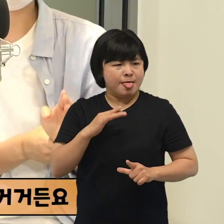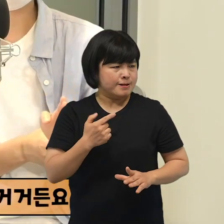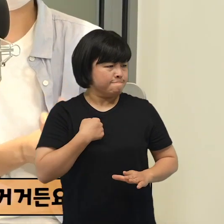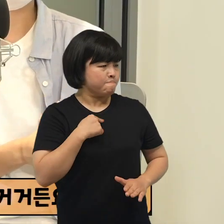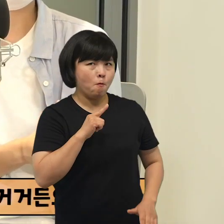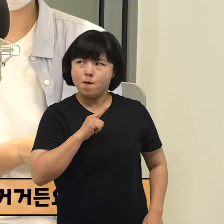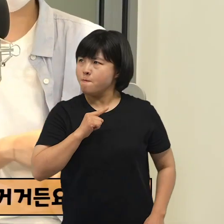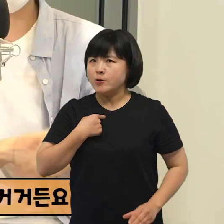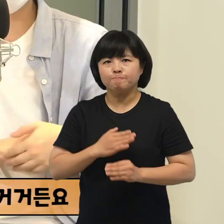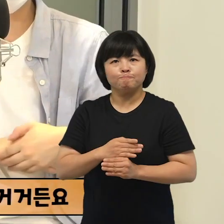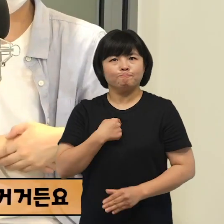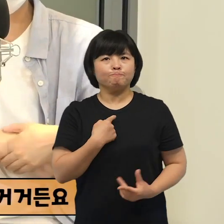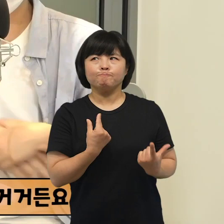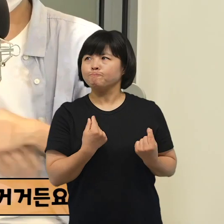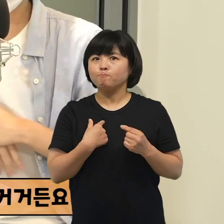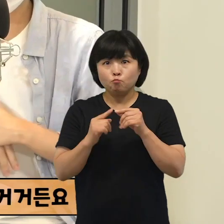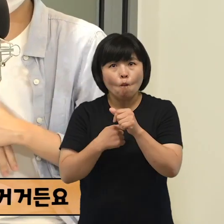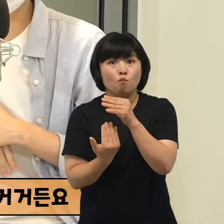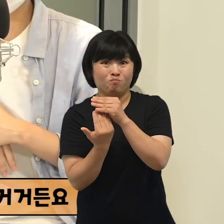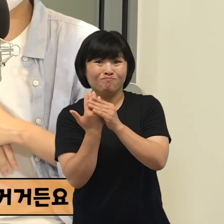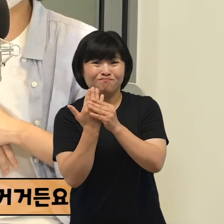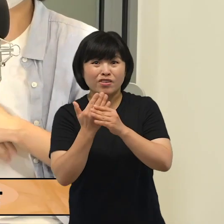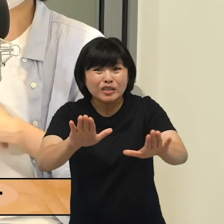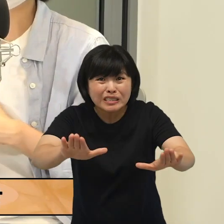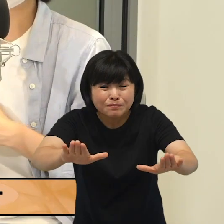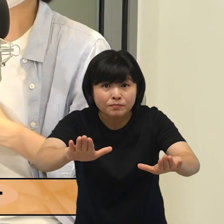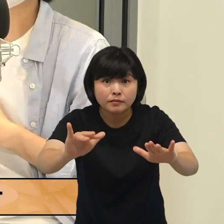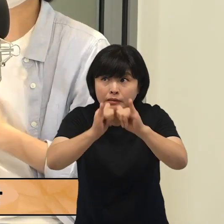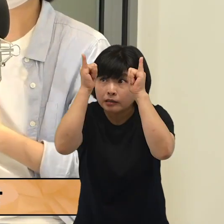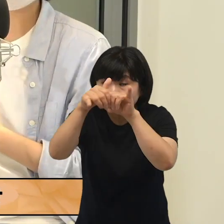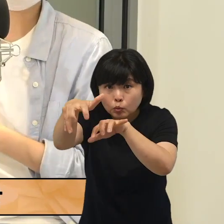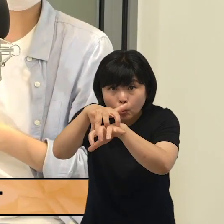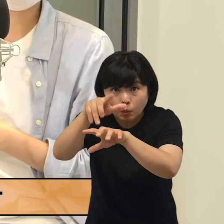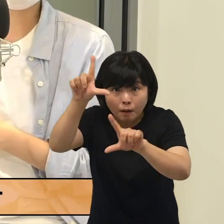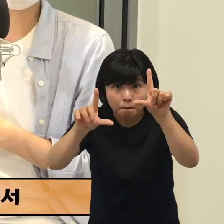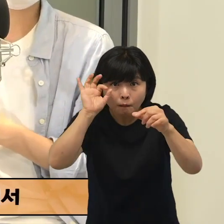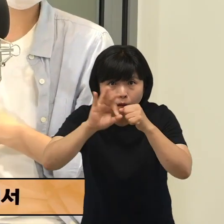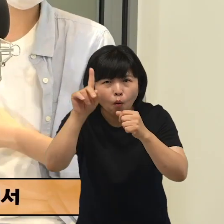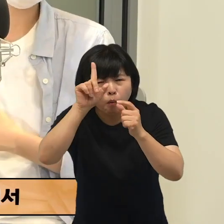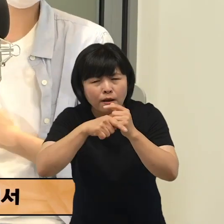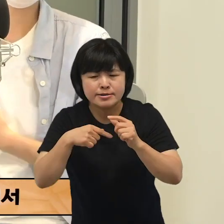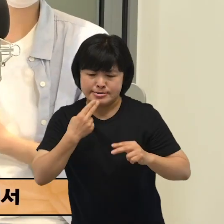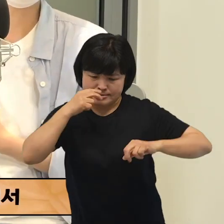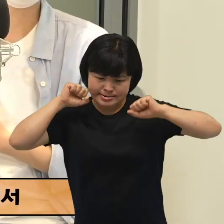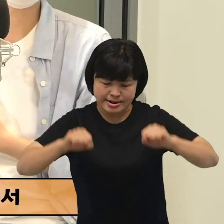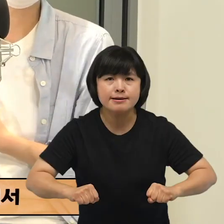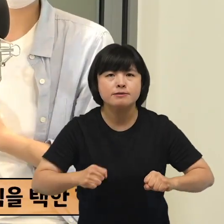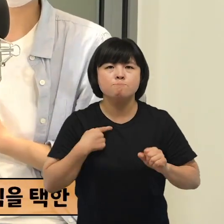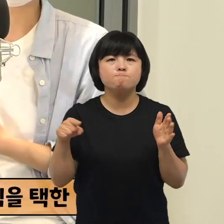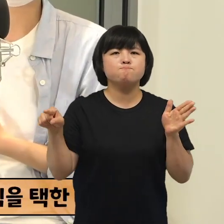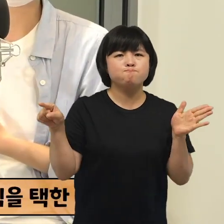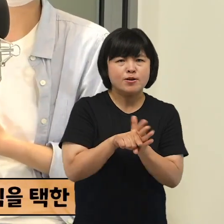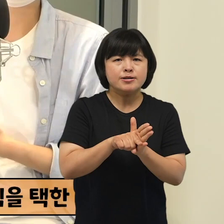살기가 팍팍하니까 생겨난 거거든요. 맞아요. 뭔가 현실적인 이 사회 구조상 어떻게 보면 살아남기